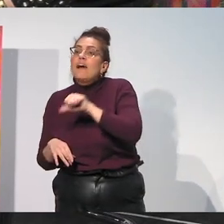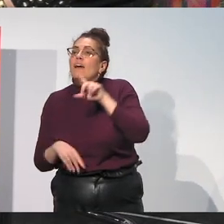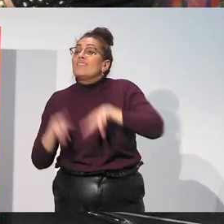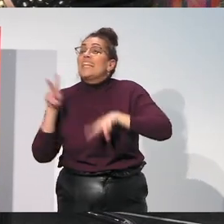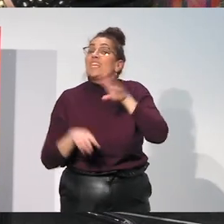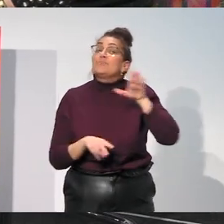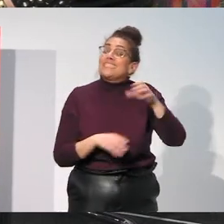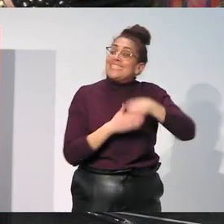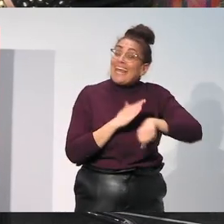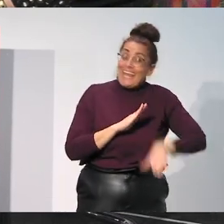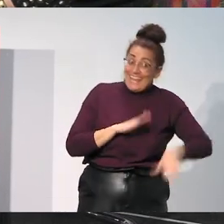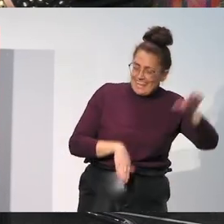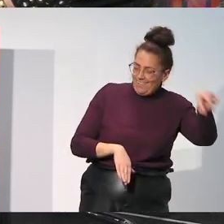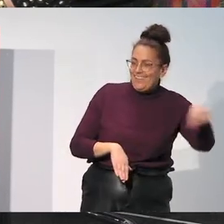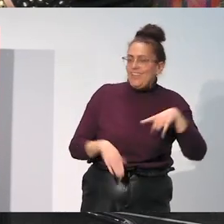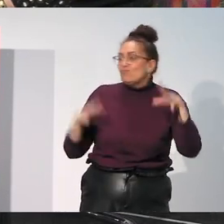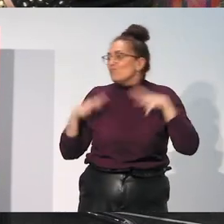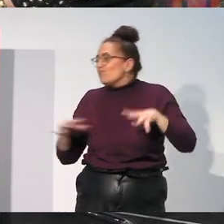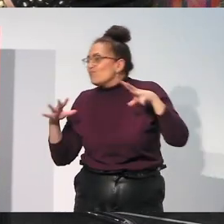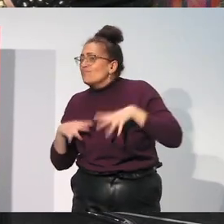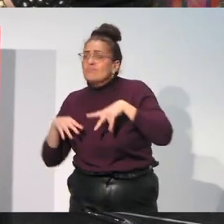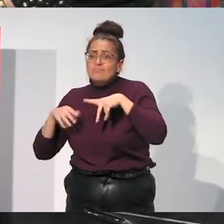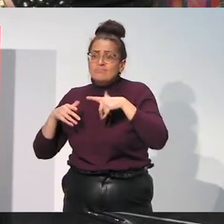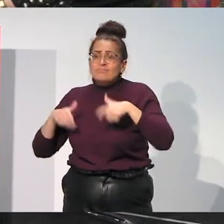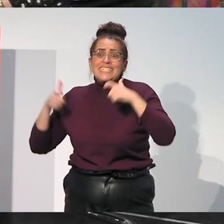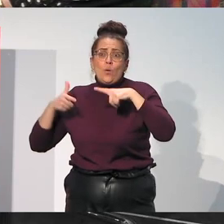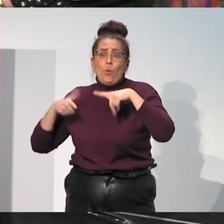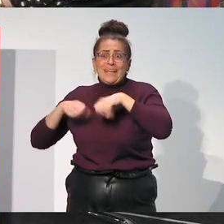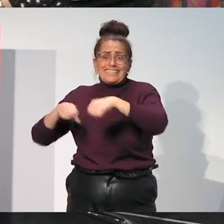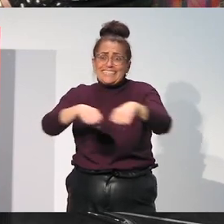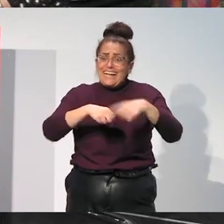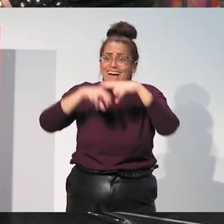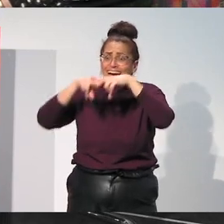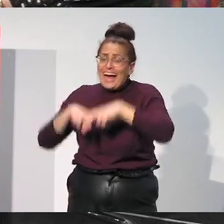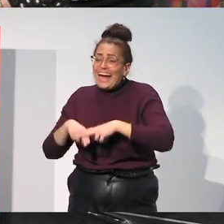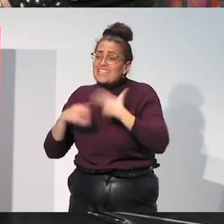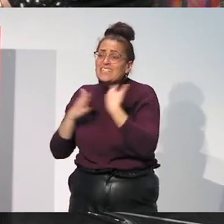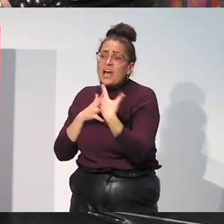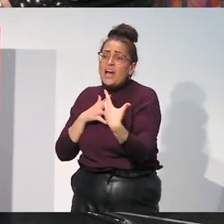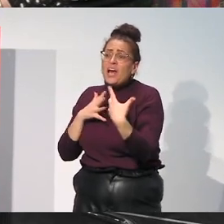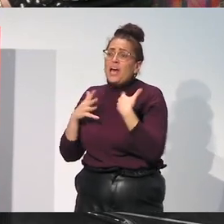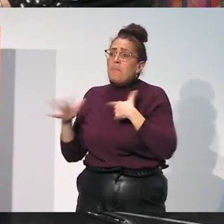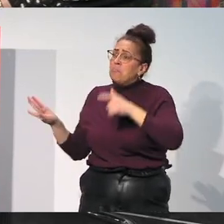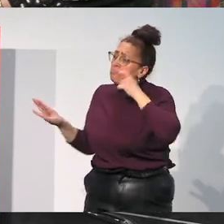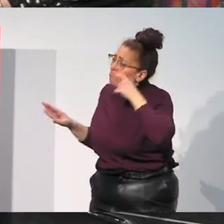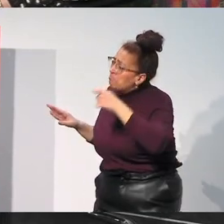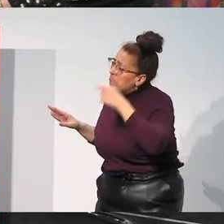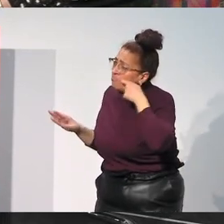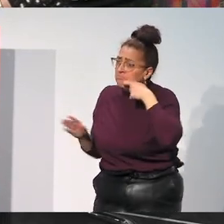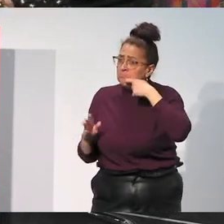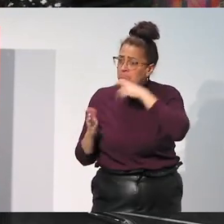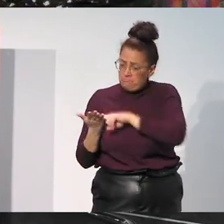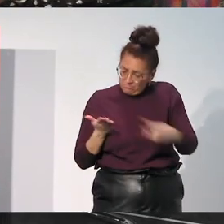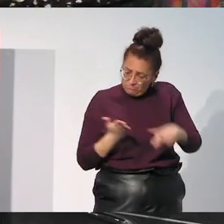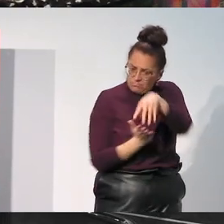d'origine, et qui fait cet éloge au soleil qui est absolument magnifique. Alors on a l'impression qu'il y a quelque chose à la fois